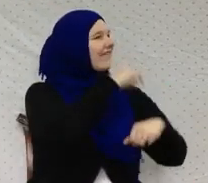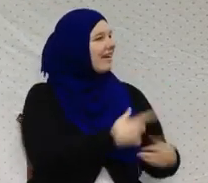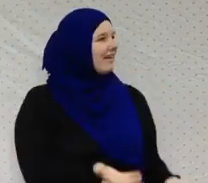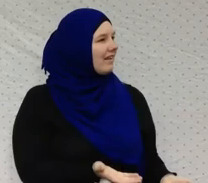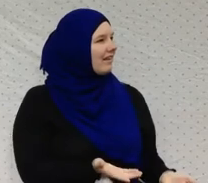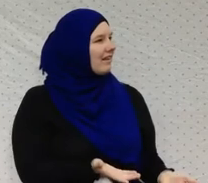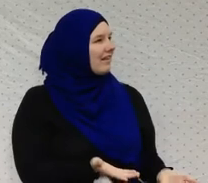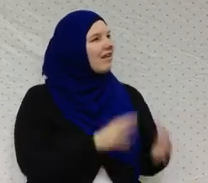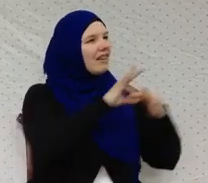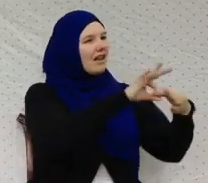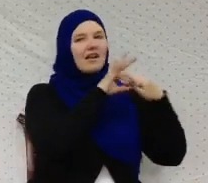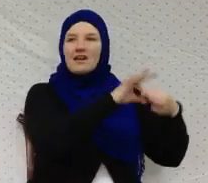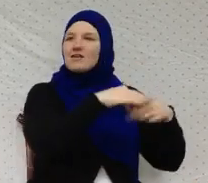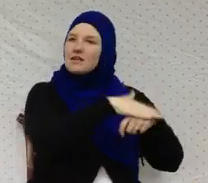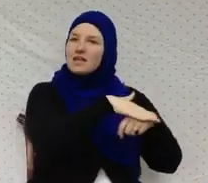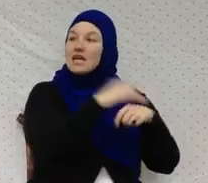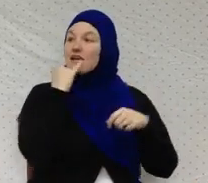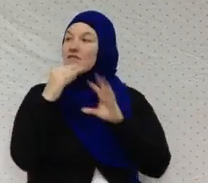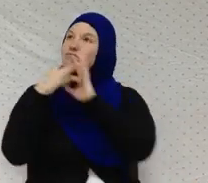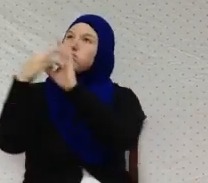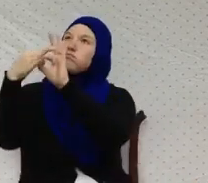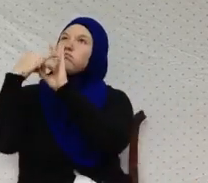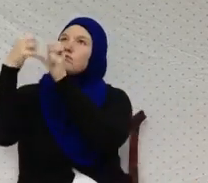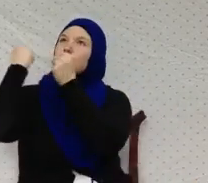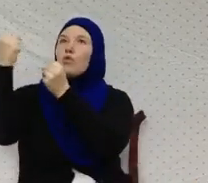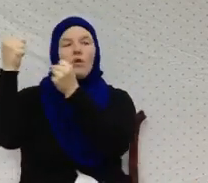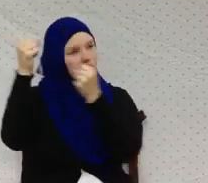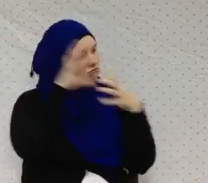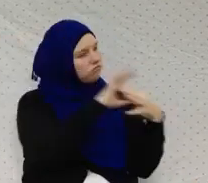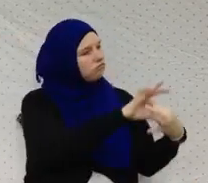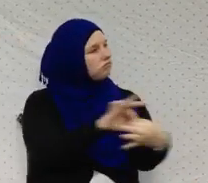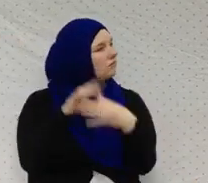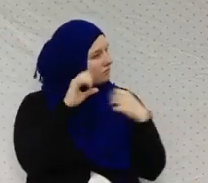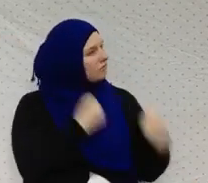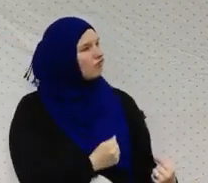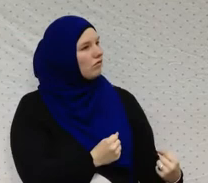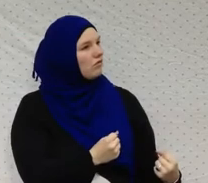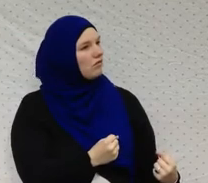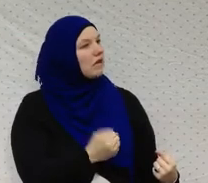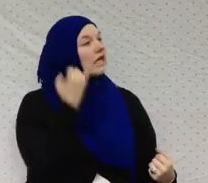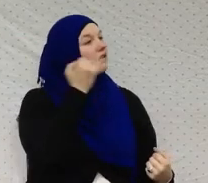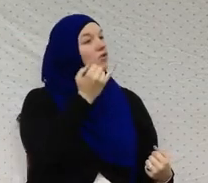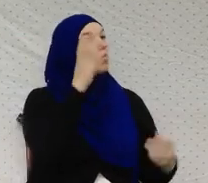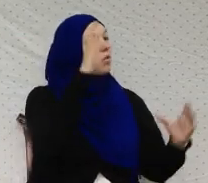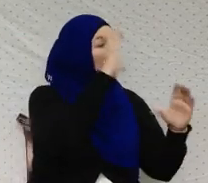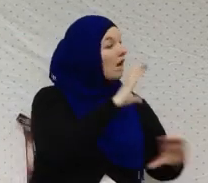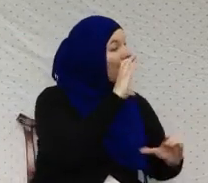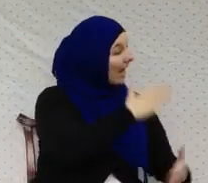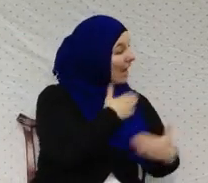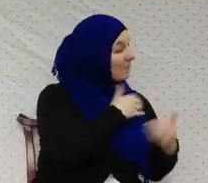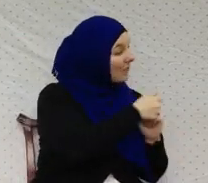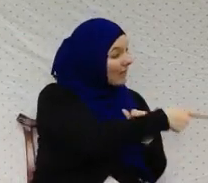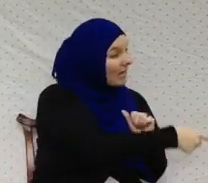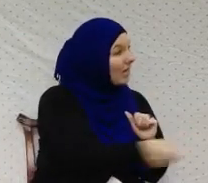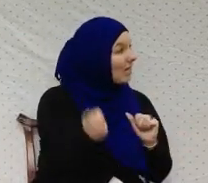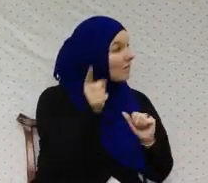رضا الناس في سخط الله سخط الله عليه وأسخط عليه الناس. If you seek to